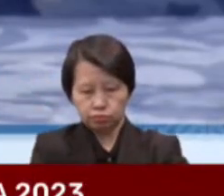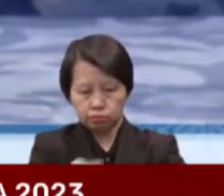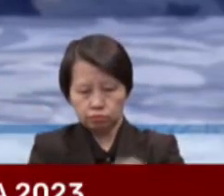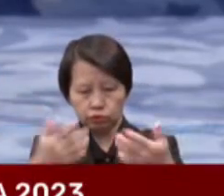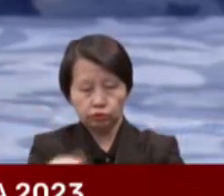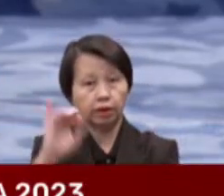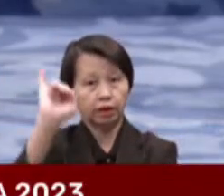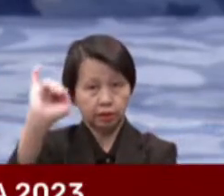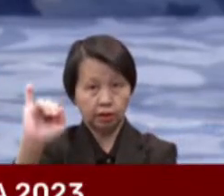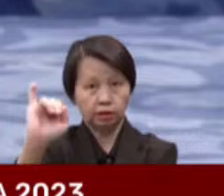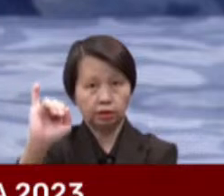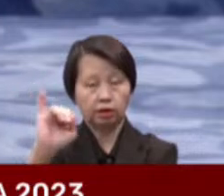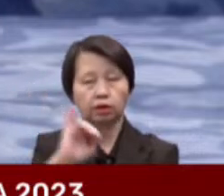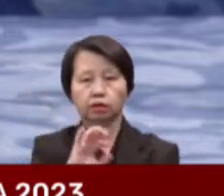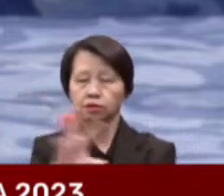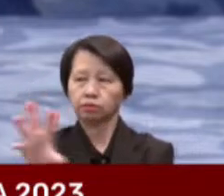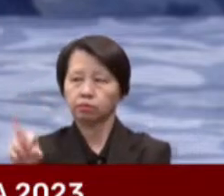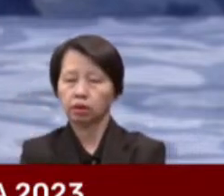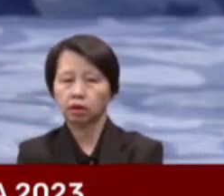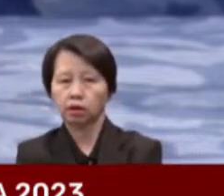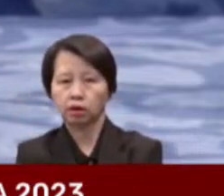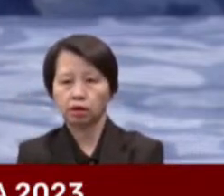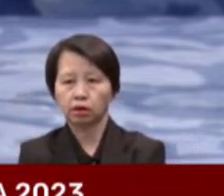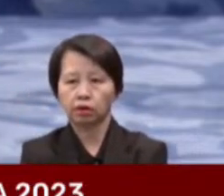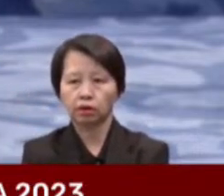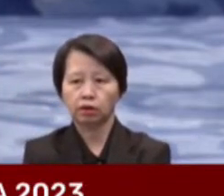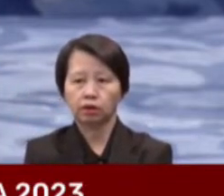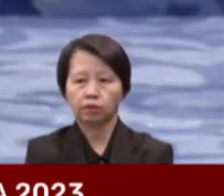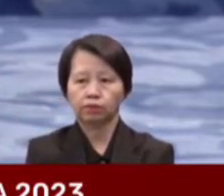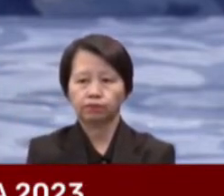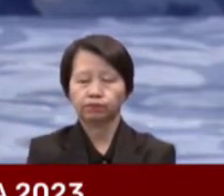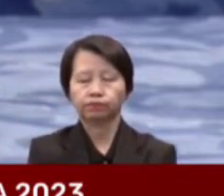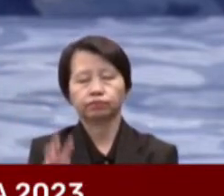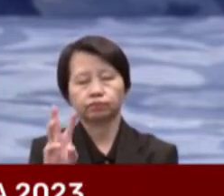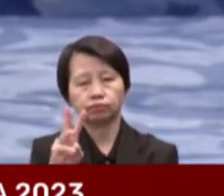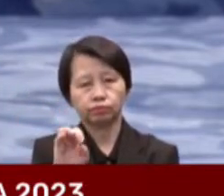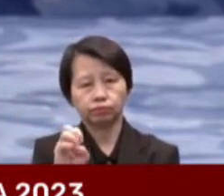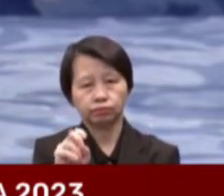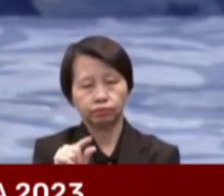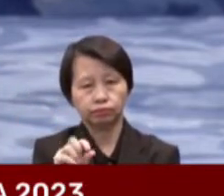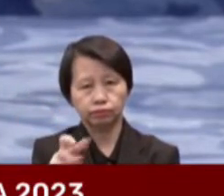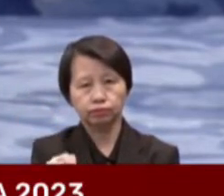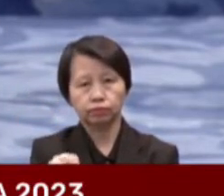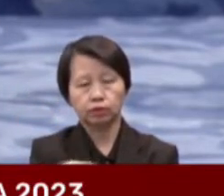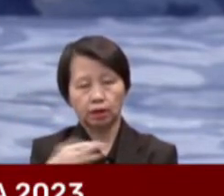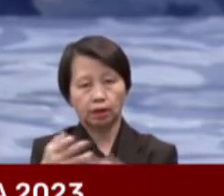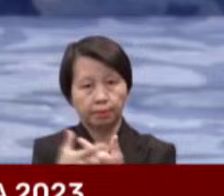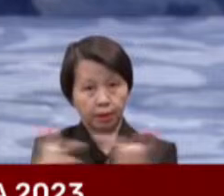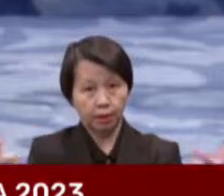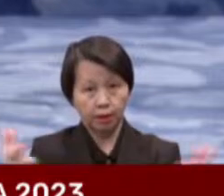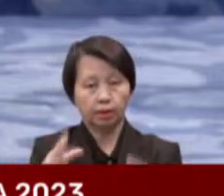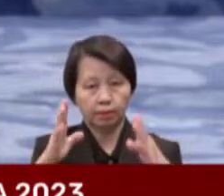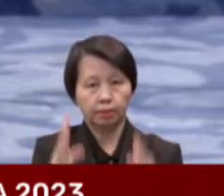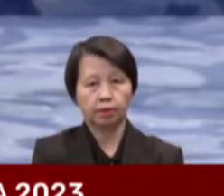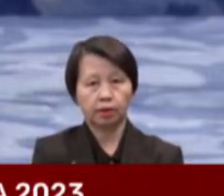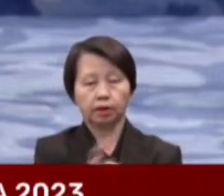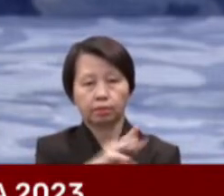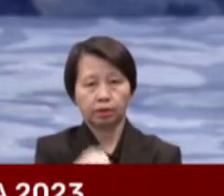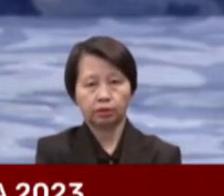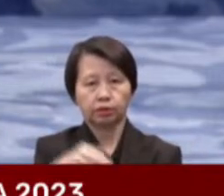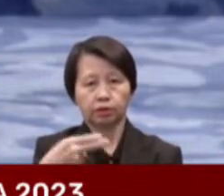telah dijanjikan, termasuk wewenang yang lebih luas pada badan penguatkuasaan, termasuk